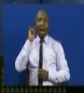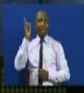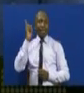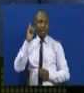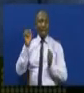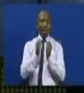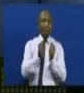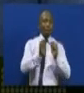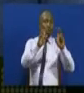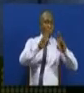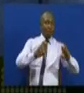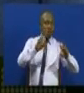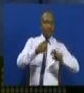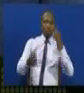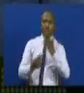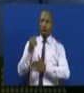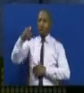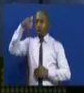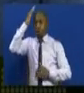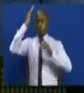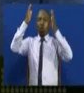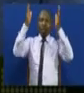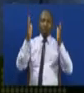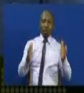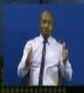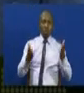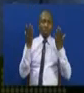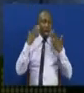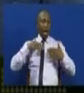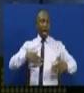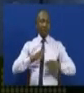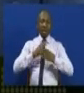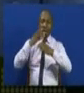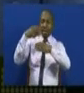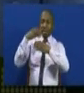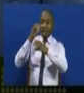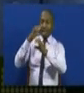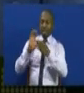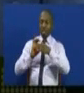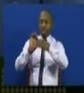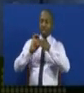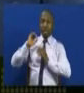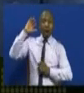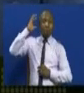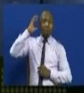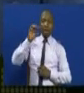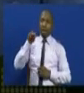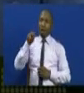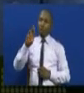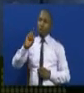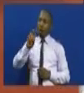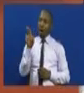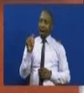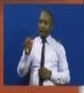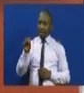masuala ya utafiti kutoka chuo kikuu cha afya na sayansi shirikishi Muhimbili MUHAS. Mtazamaji wa